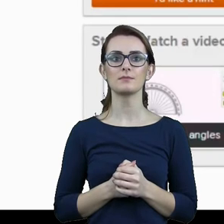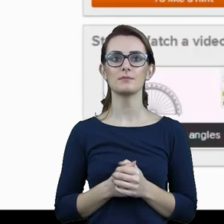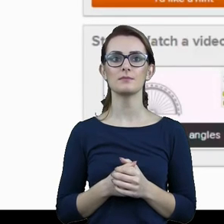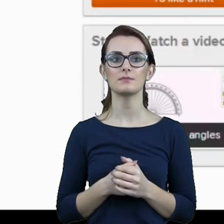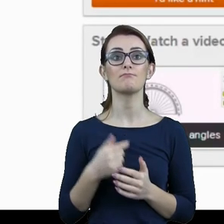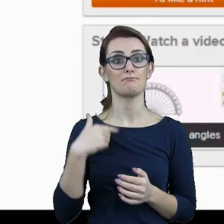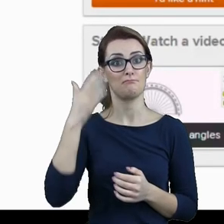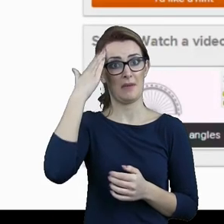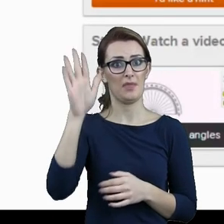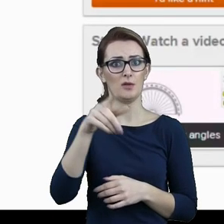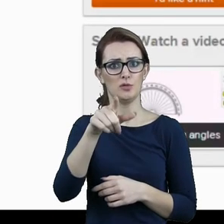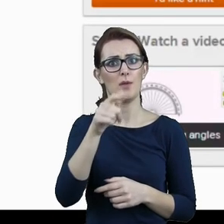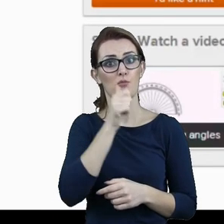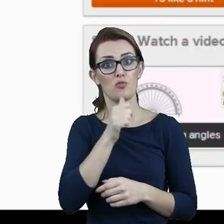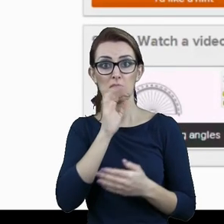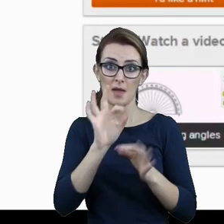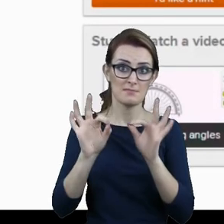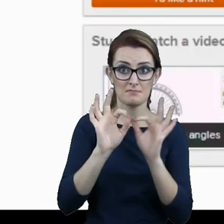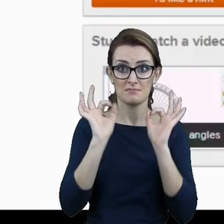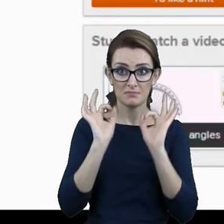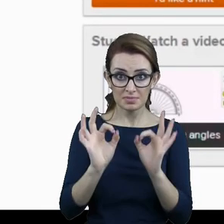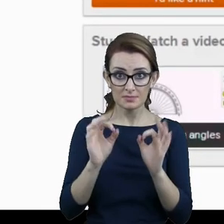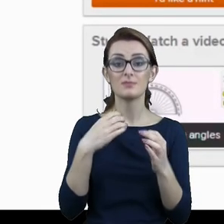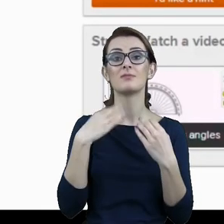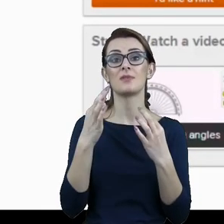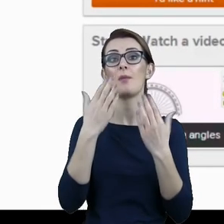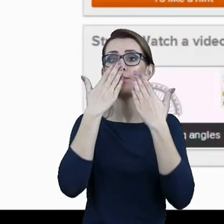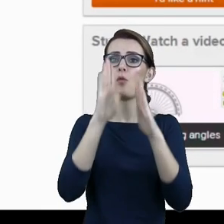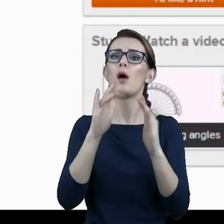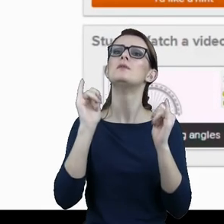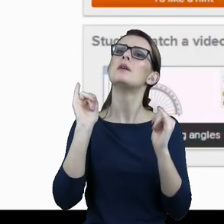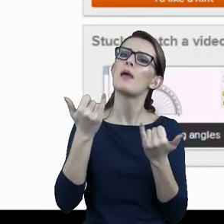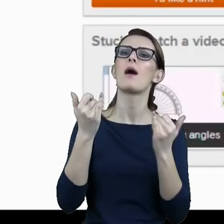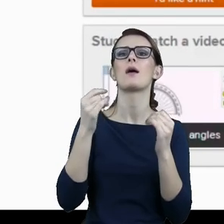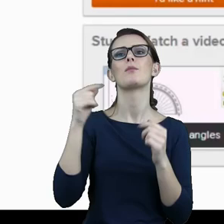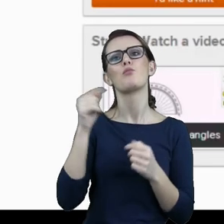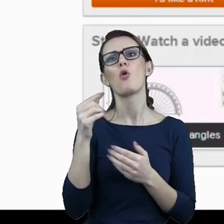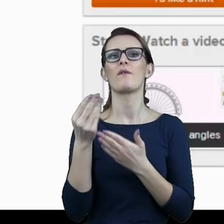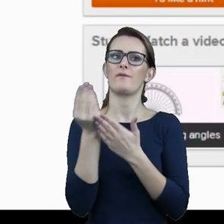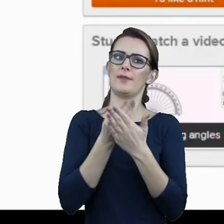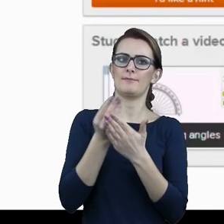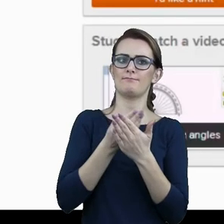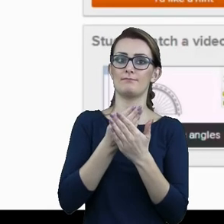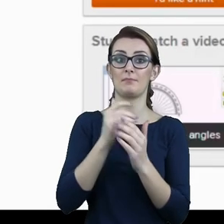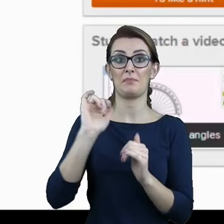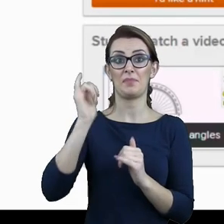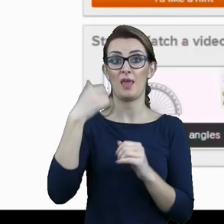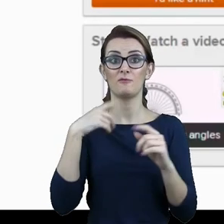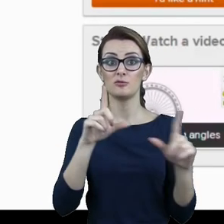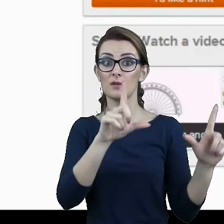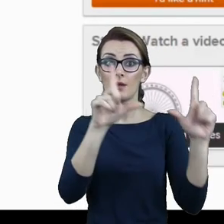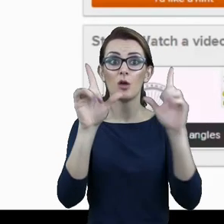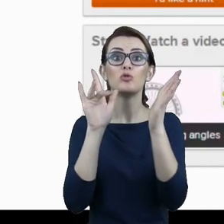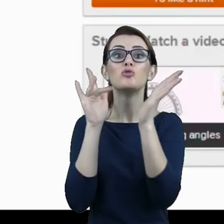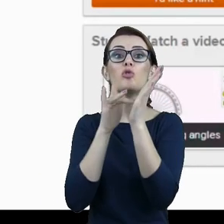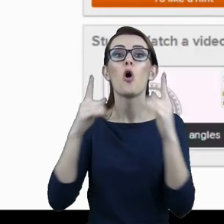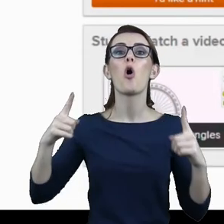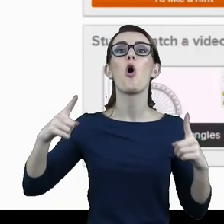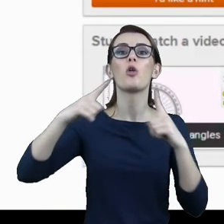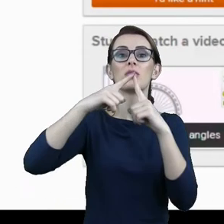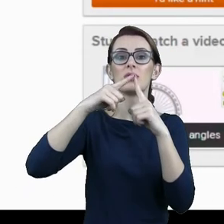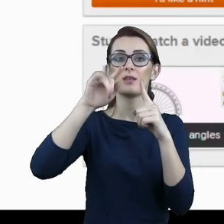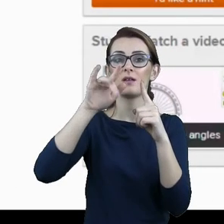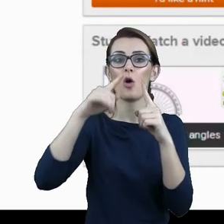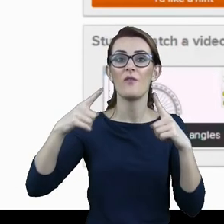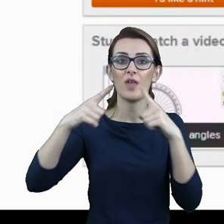W porządku, mam nadzieję, że spróbowałeś. Ja pokażę Ci, jak to powinno się zrobić. Wkładam najpierw kątomierz w wierzchołek